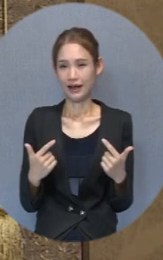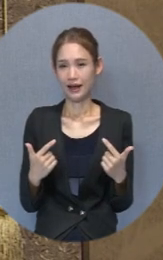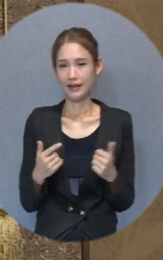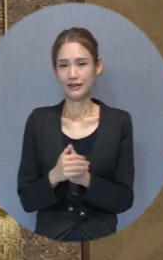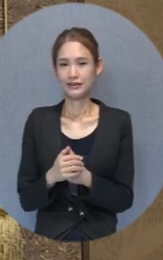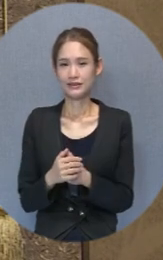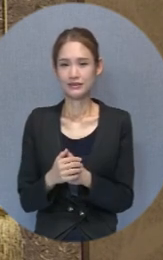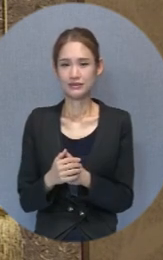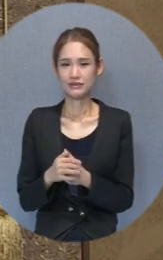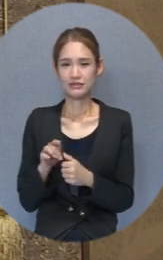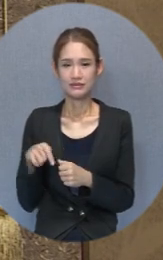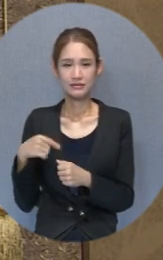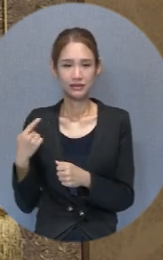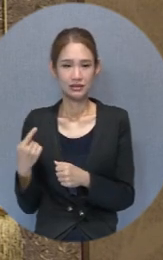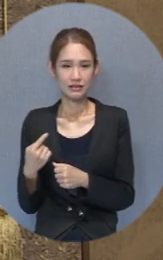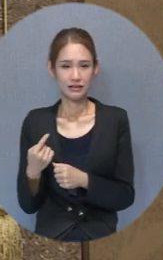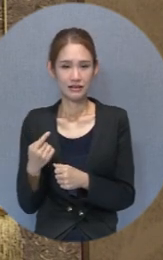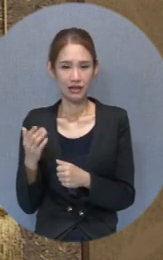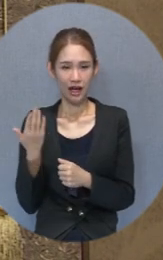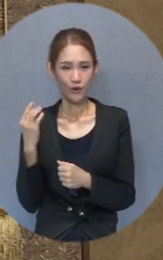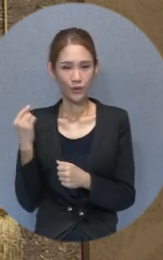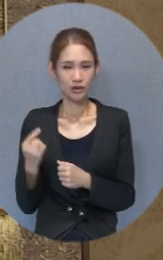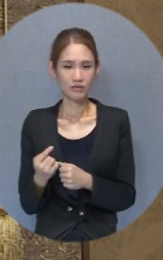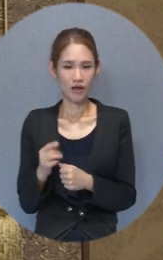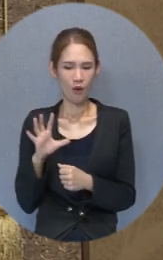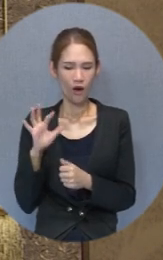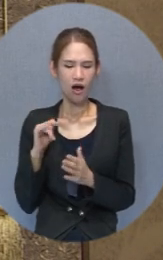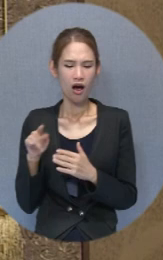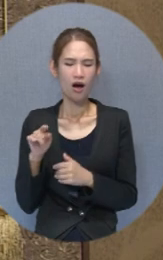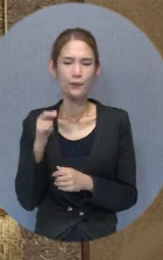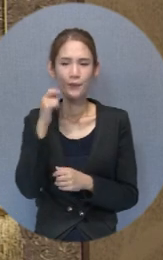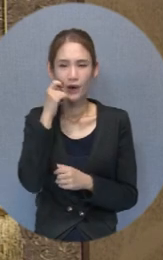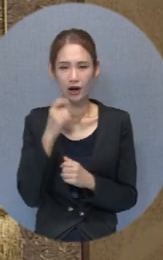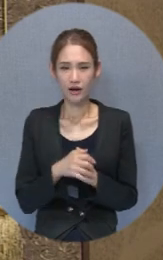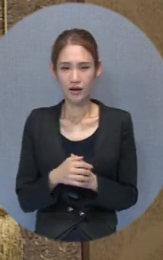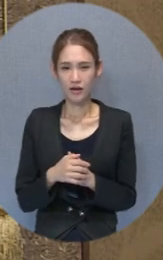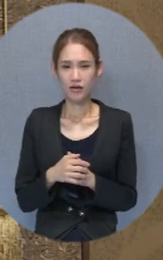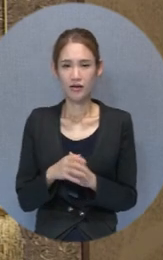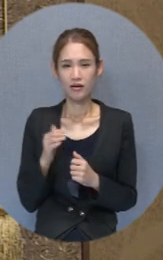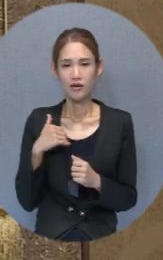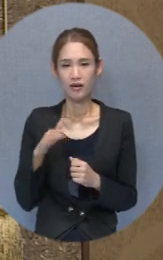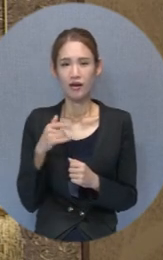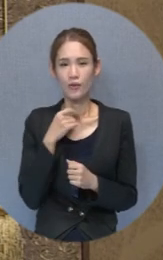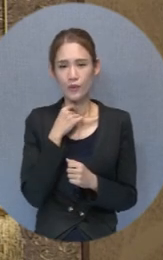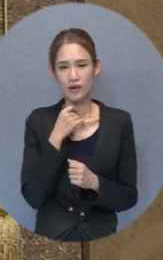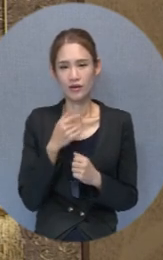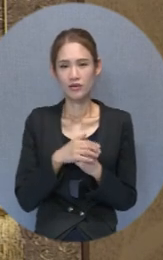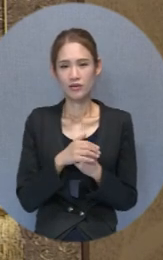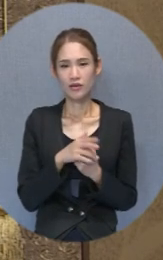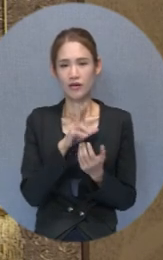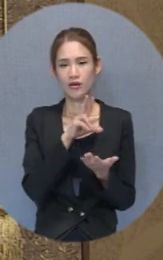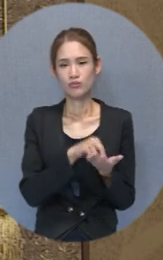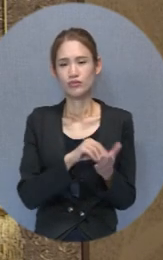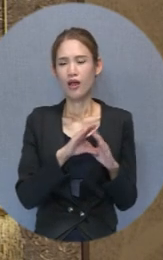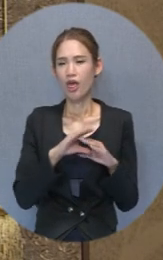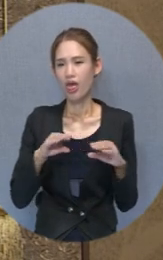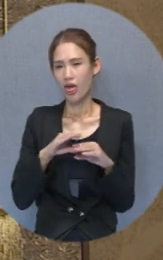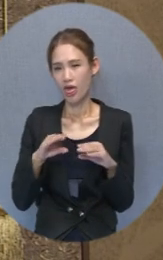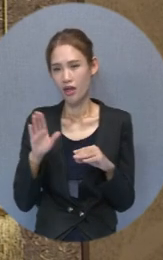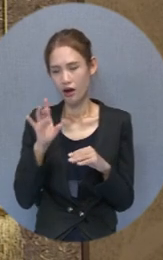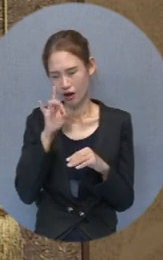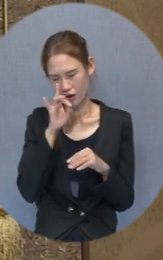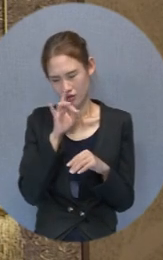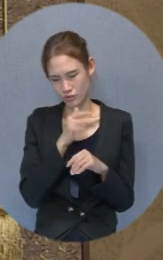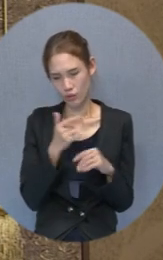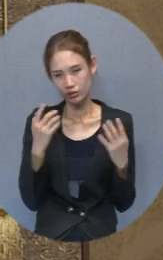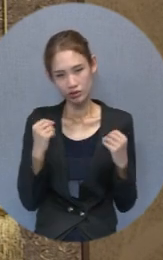왔는데 화장실도 못 가는 거예요. 네. 화장실을 가려면은 너무 해결해야 될 문제점들이 너무 많은 거예요. 아, 그러니까 스스로 하기가